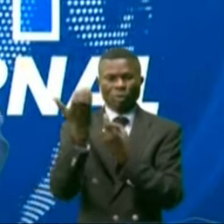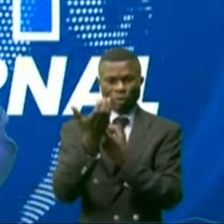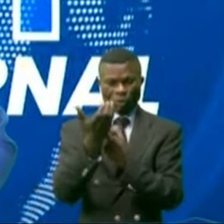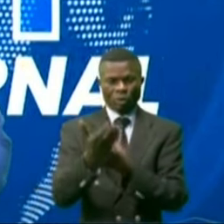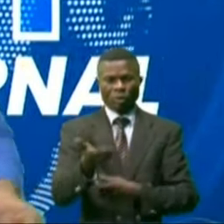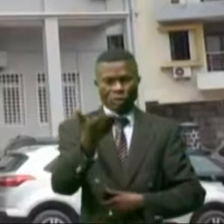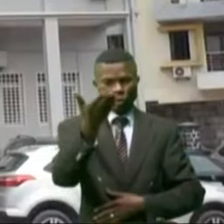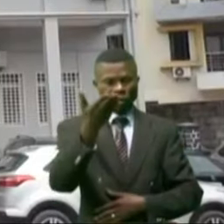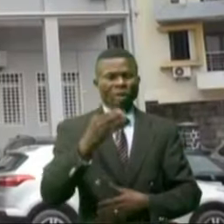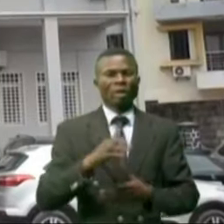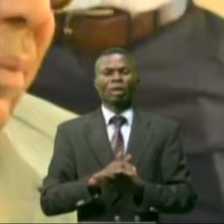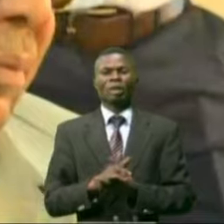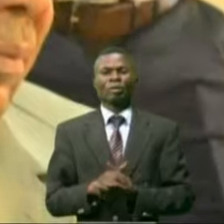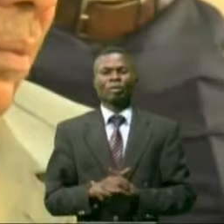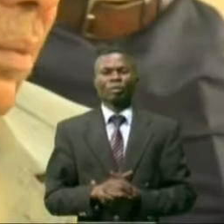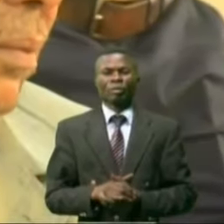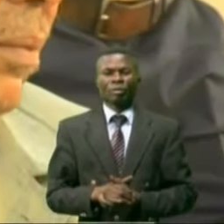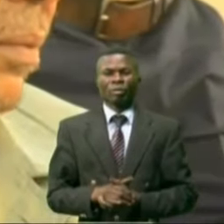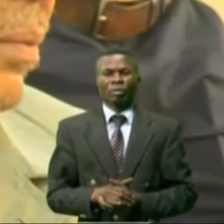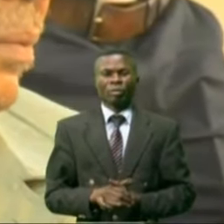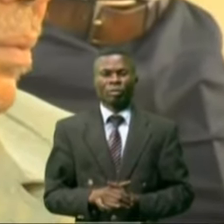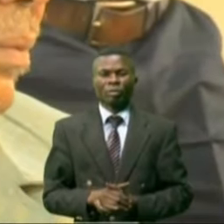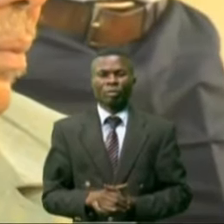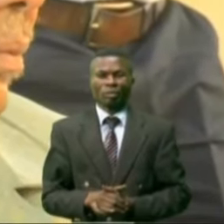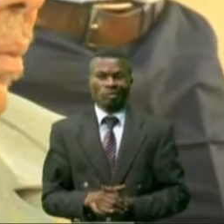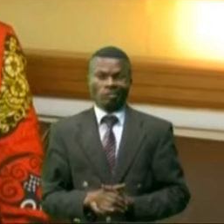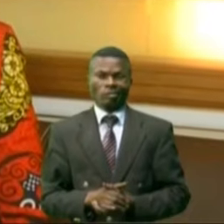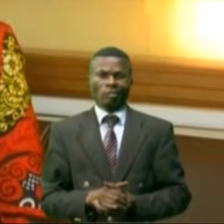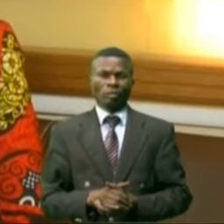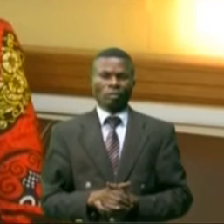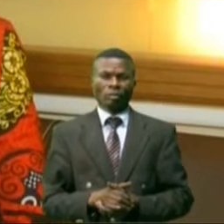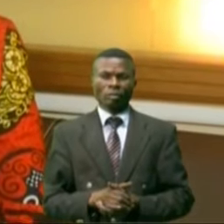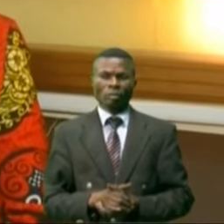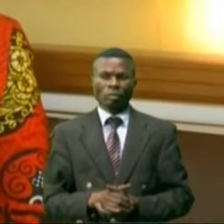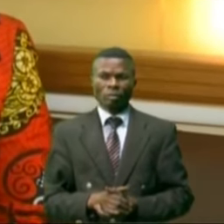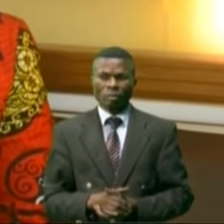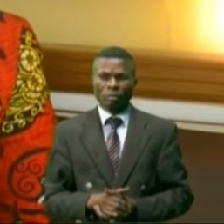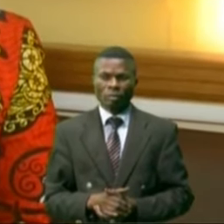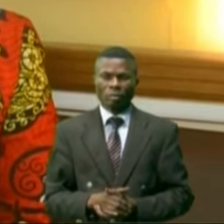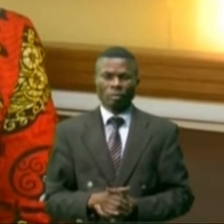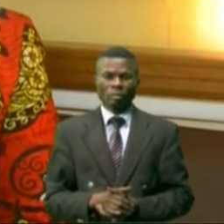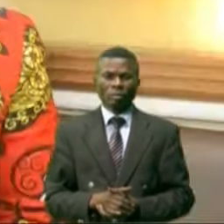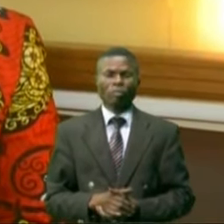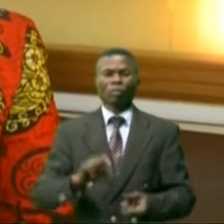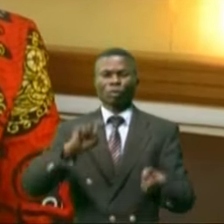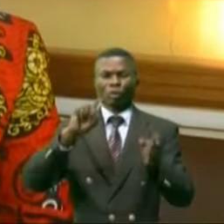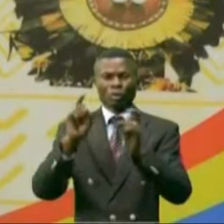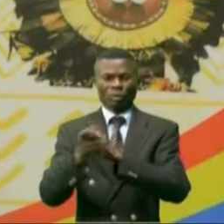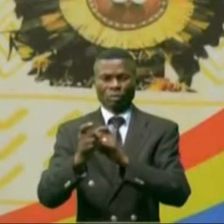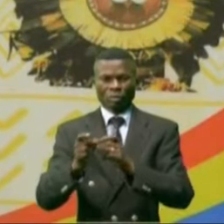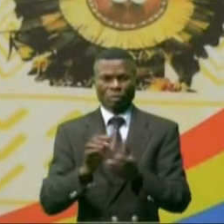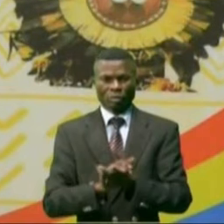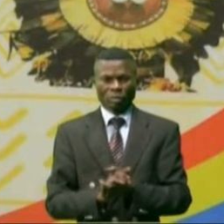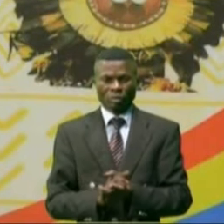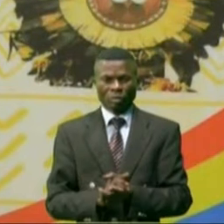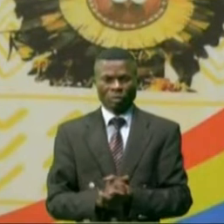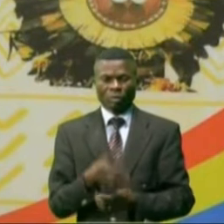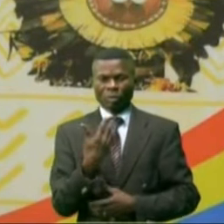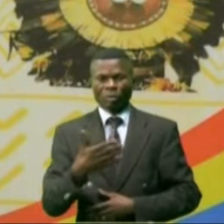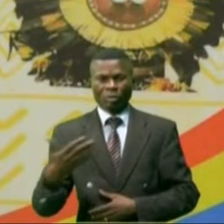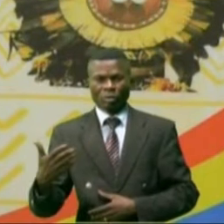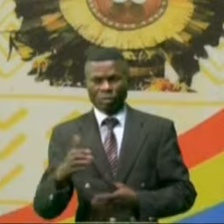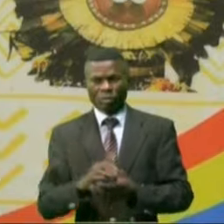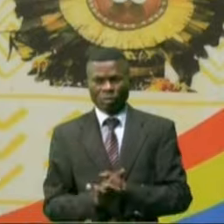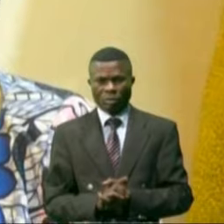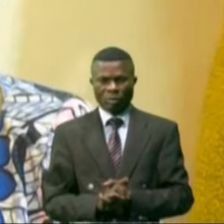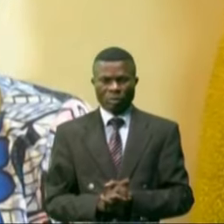Reportage. C'est d'abord un huis clos entre la ministre en charge de la Culture, des Arts et du Patrimoine en RDC